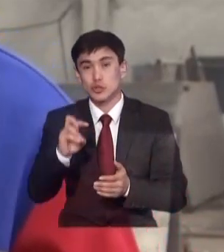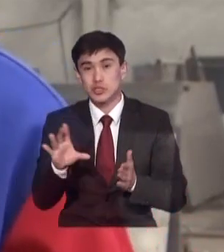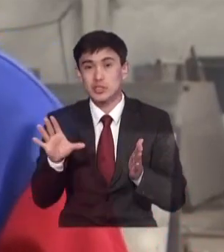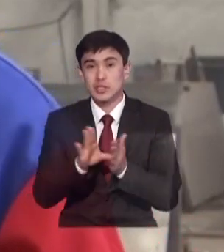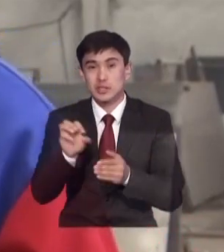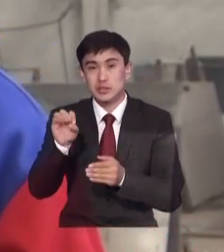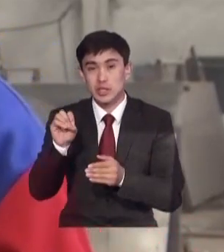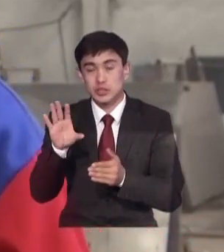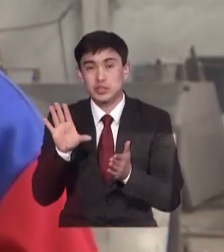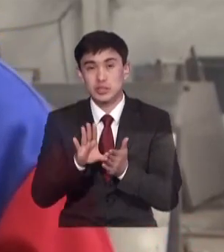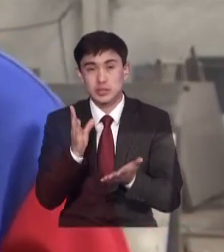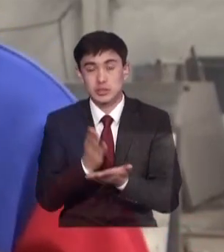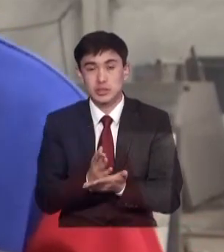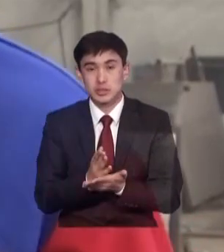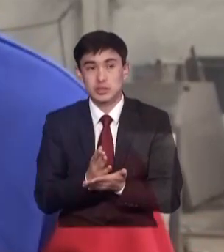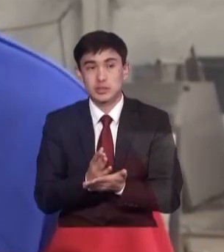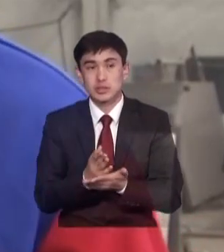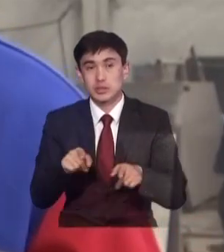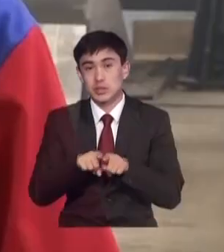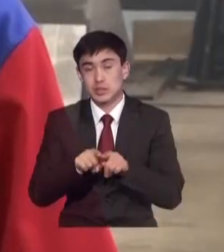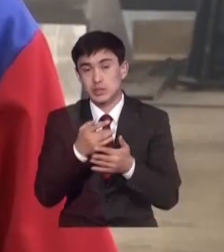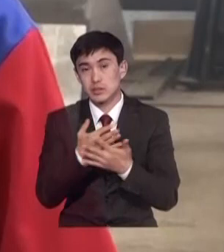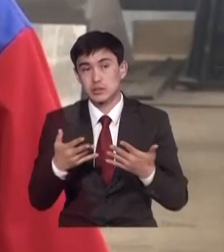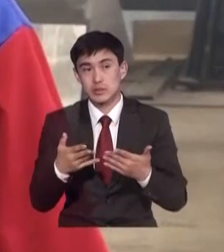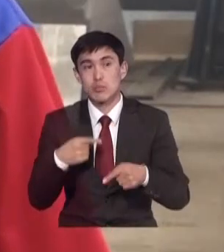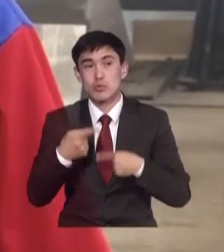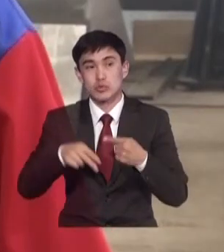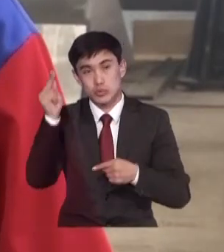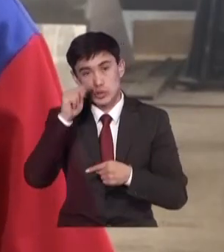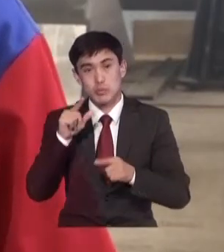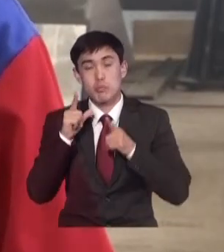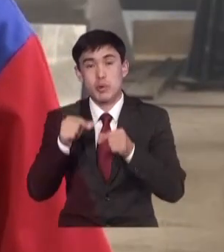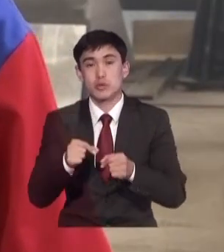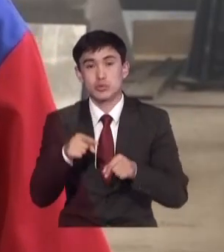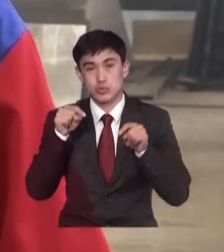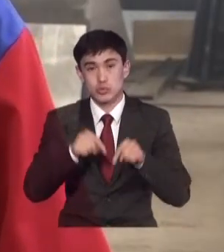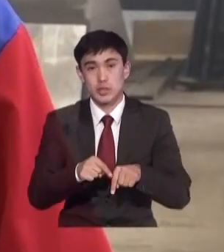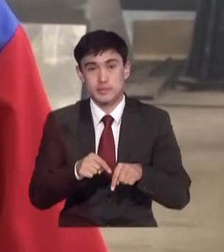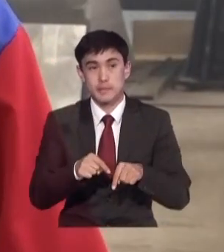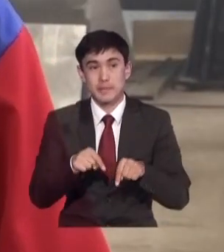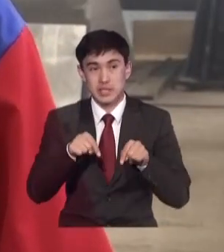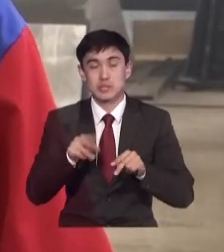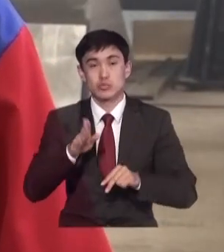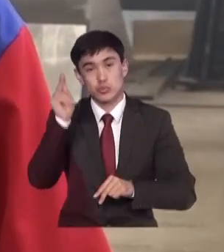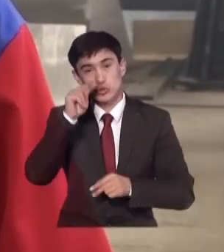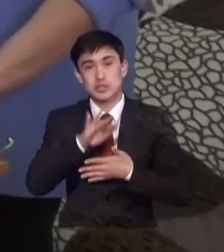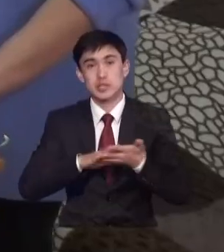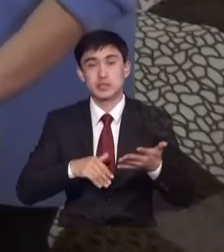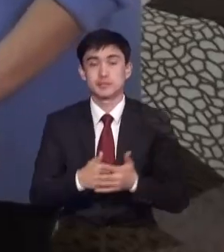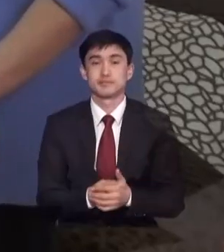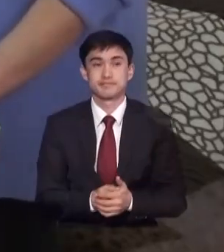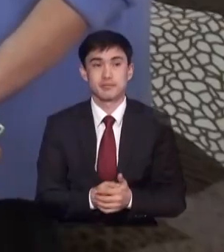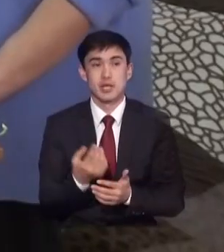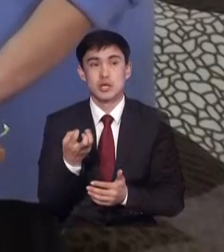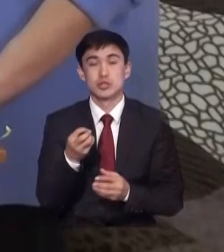датчики и тому подобному. После учебы я пойду сюда и здесь буду учиться дальше.